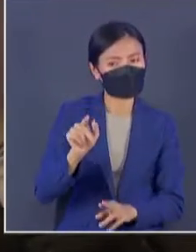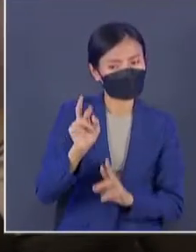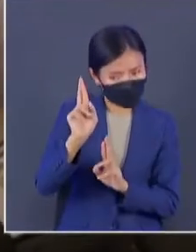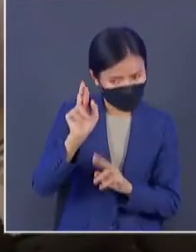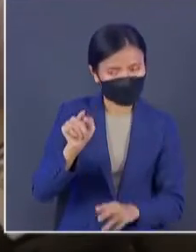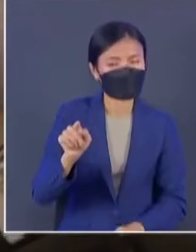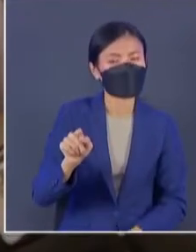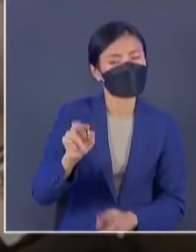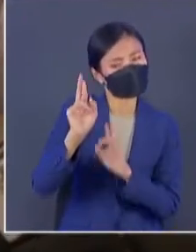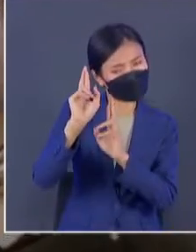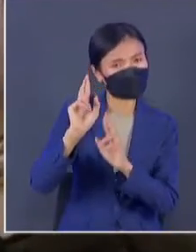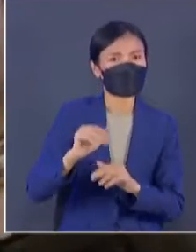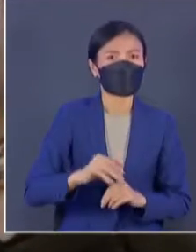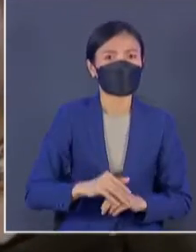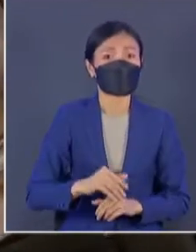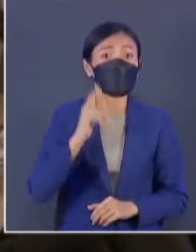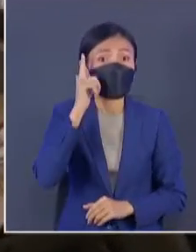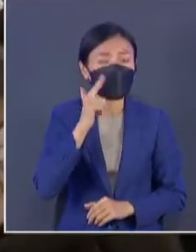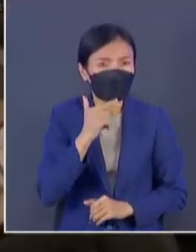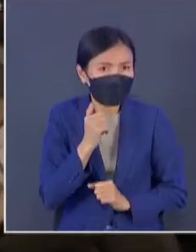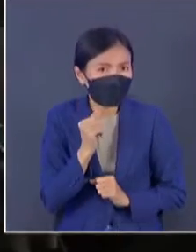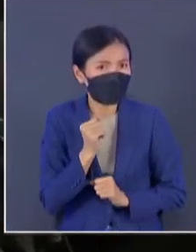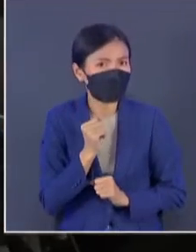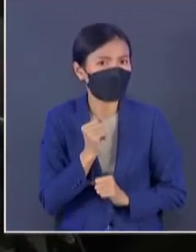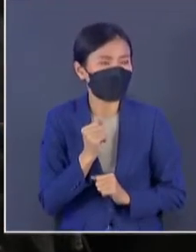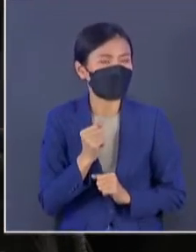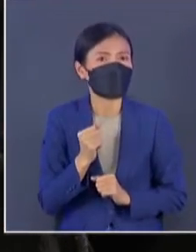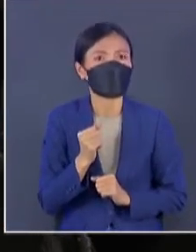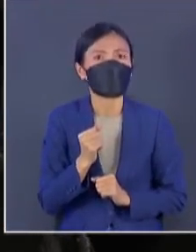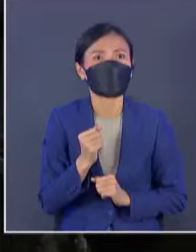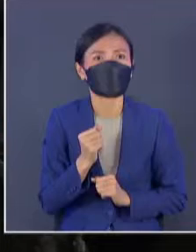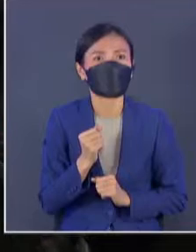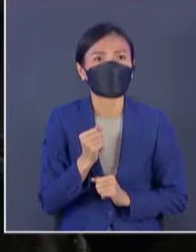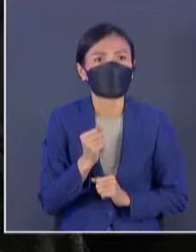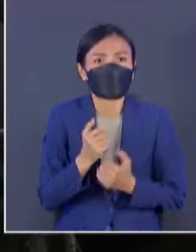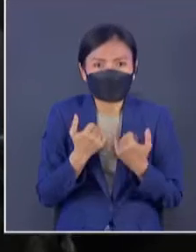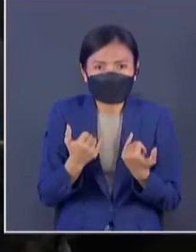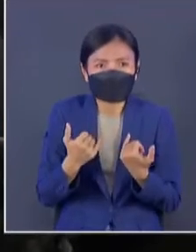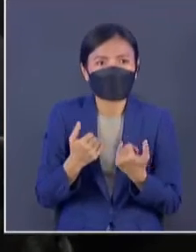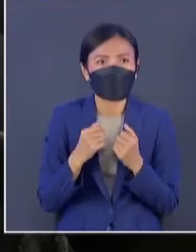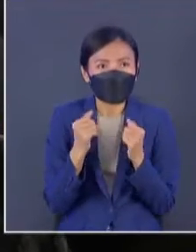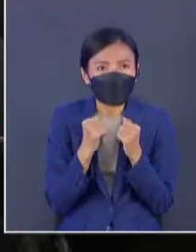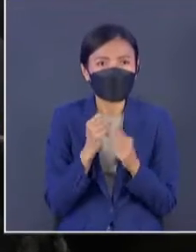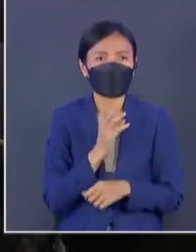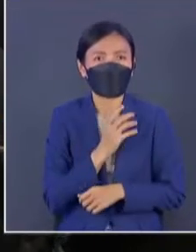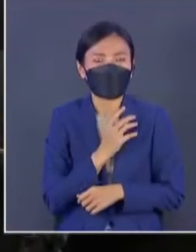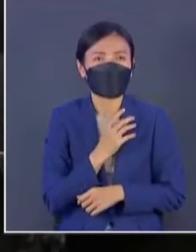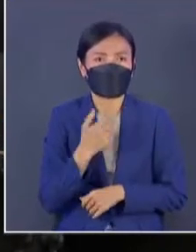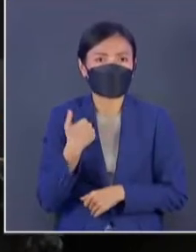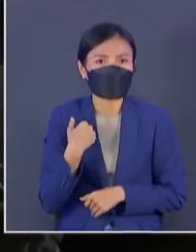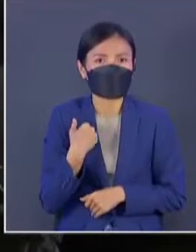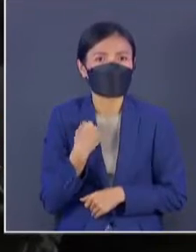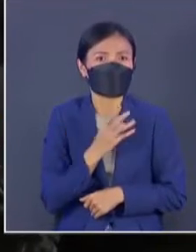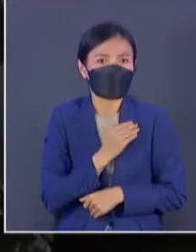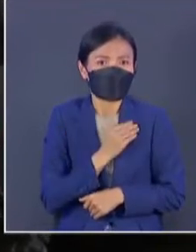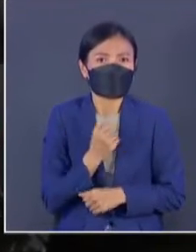ยคนี้นี่มันน่ากลัวครับ กลัวนะ ประโยคนี้น่ากลัวครับด้วยความที่กังวลใจแล้วก็กลัวด้วยนะครับหลังจากที่ถูกข่มขู่อย่